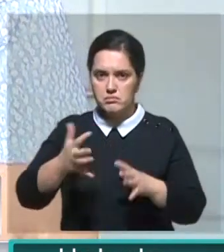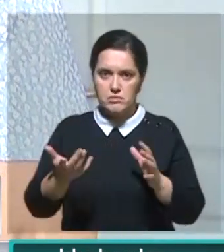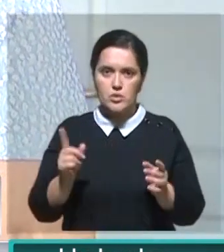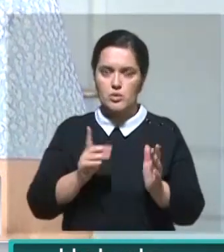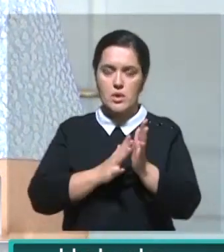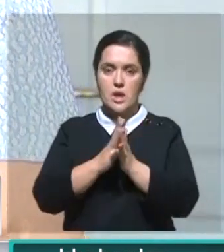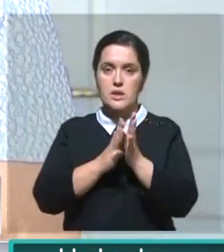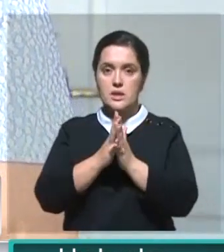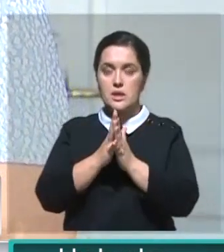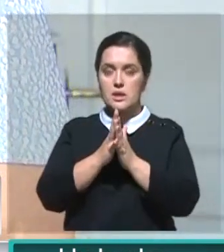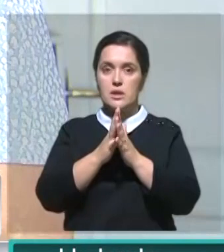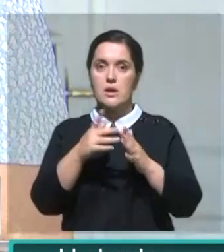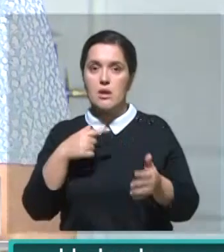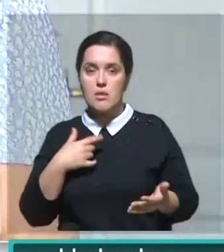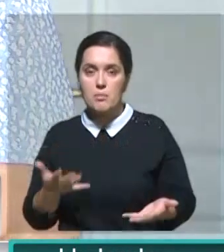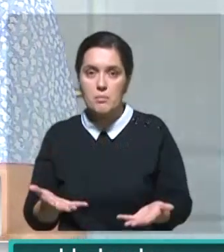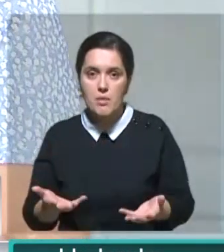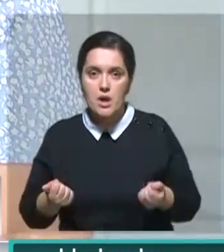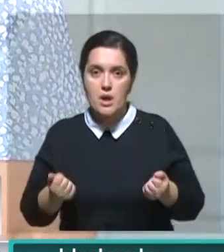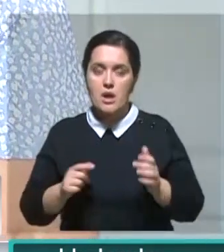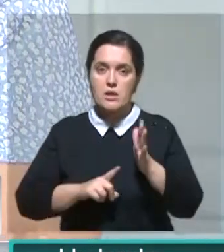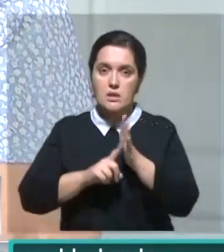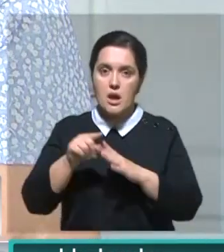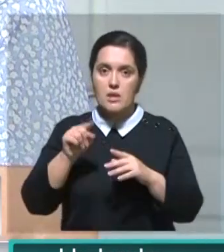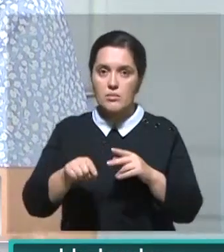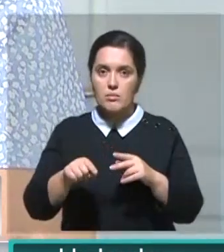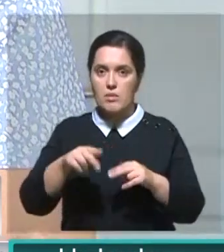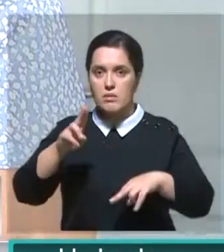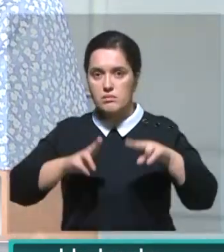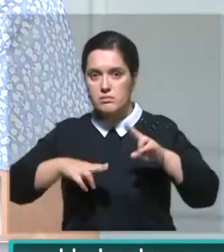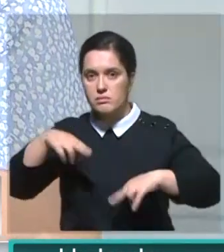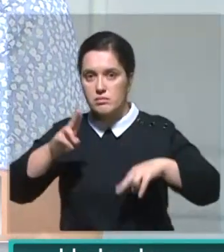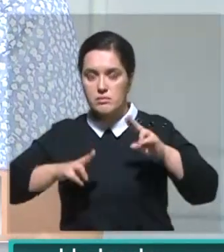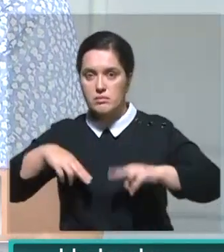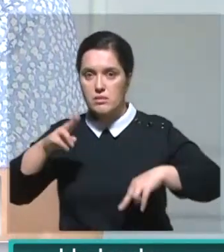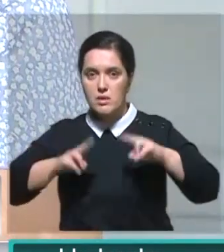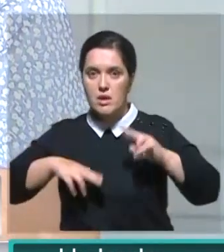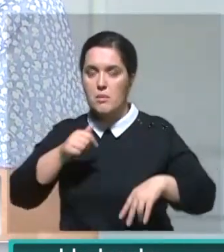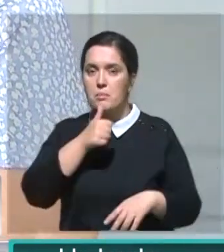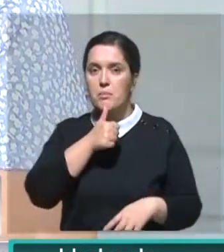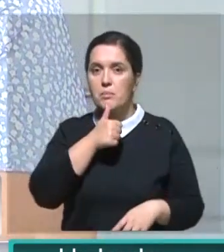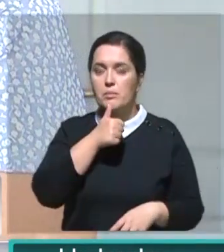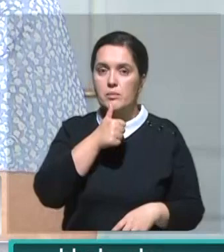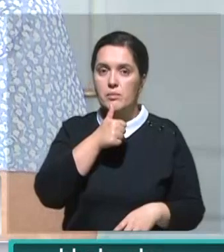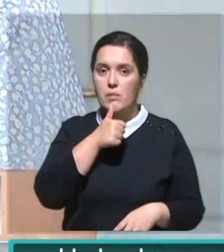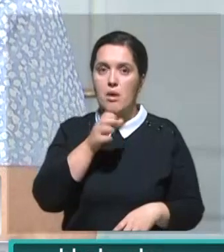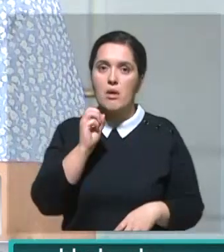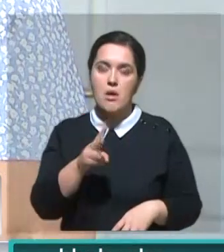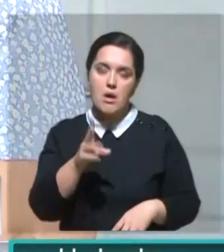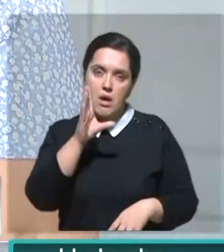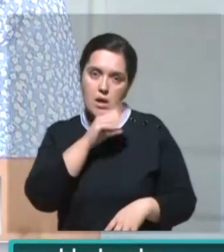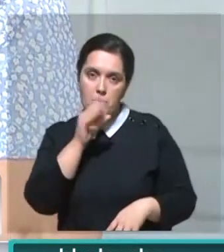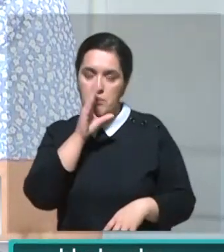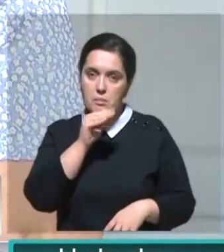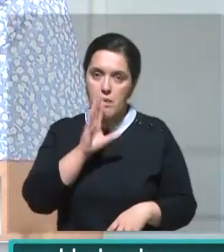растение. И я подобрала, начала на нем гуашью в водяной краске сначала попробовала, она, оказывается, не держится.